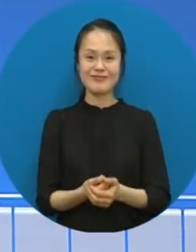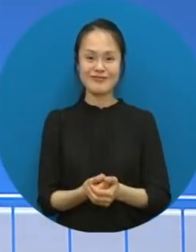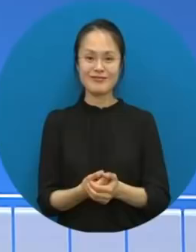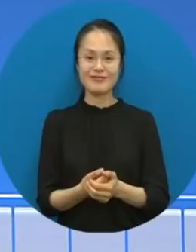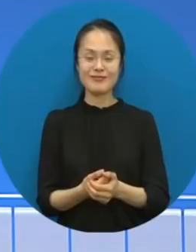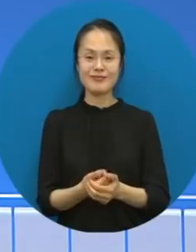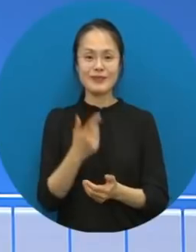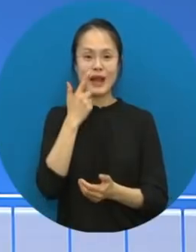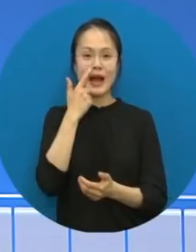아버지 멋지.